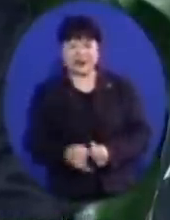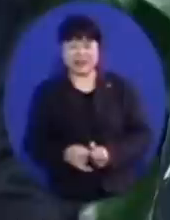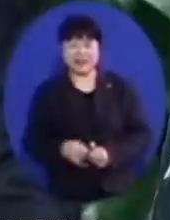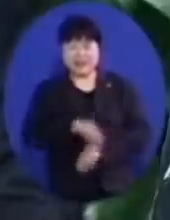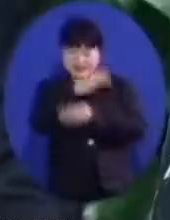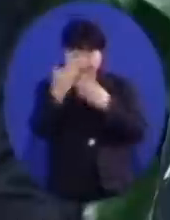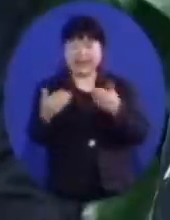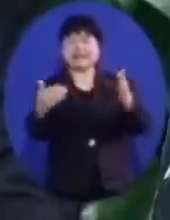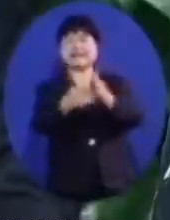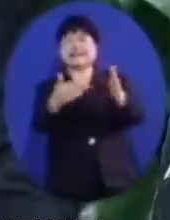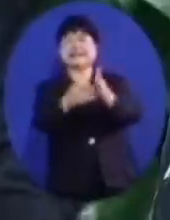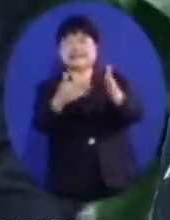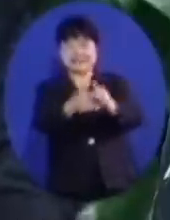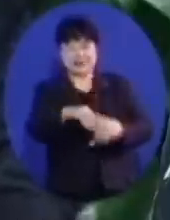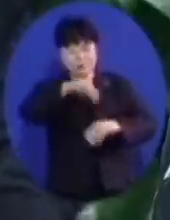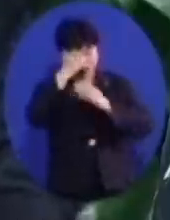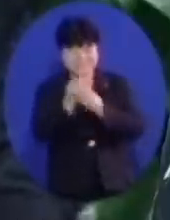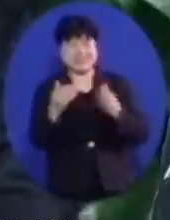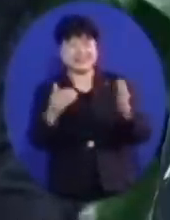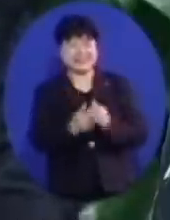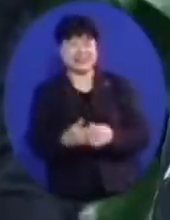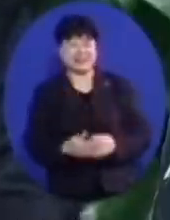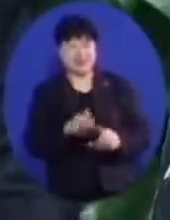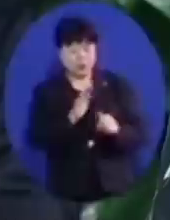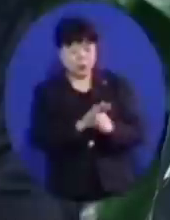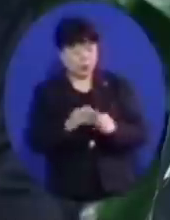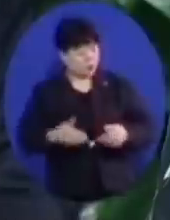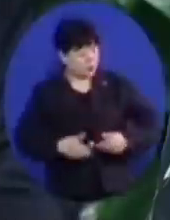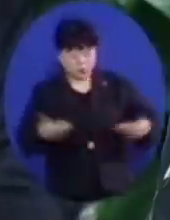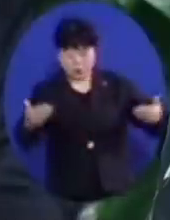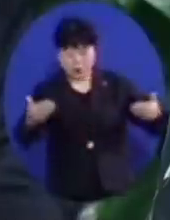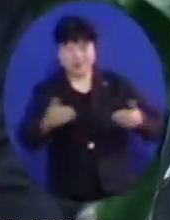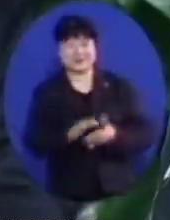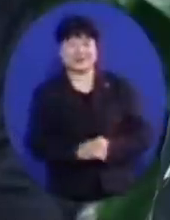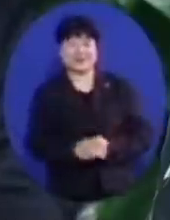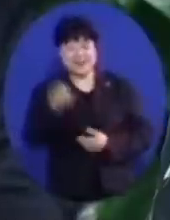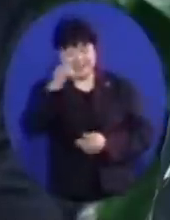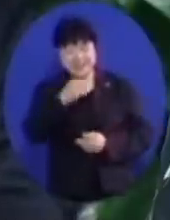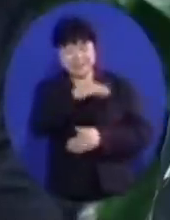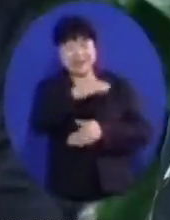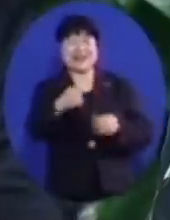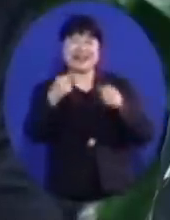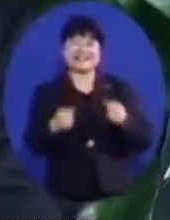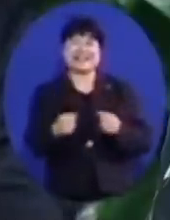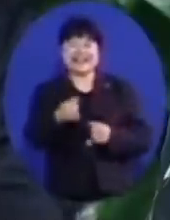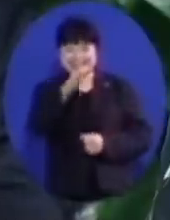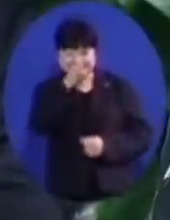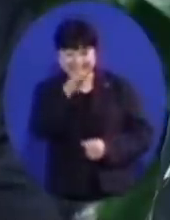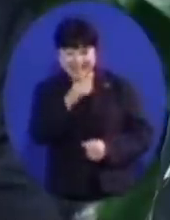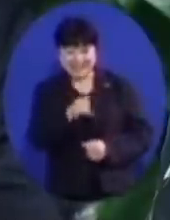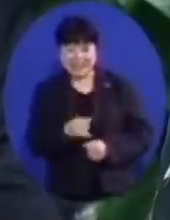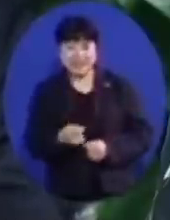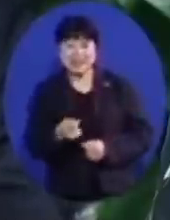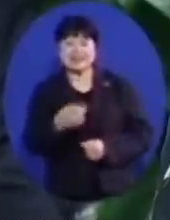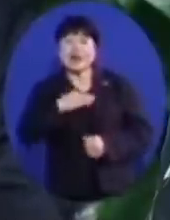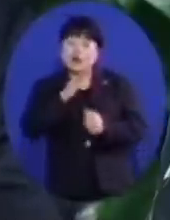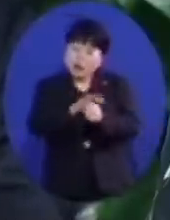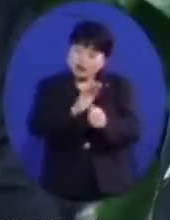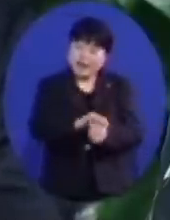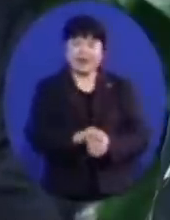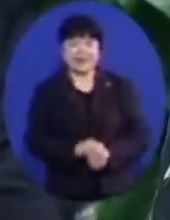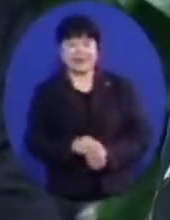야 내가 다 만들어 놓았다 네가 도울거다 아무것도 없다 그냥 방에 들어와 있어라 아니 내가 좀 도와줘야지